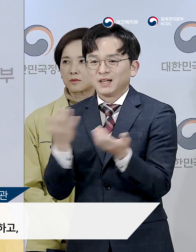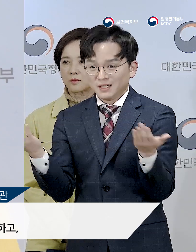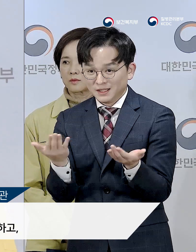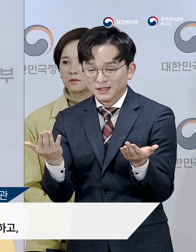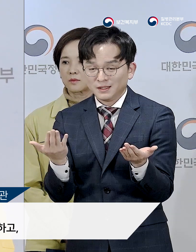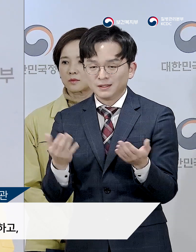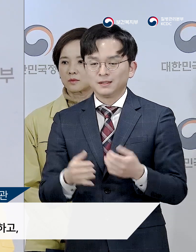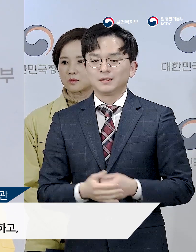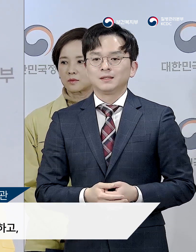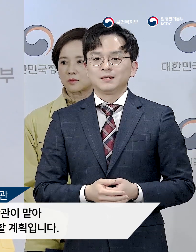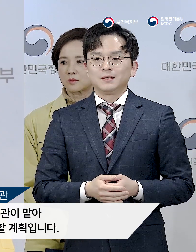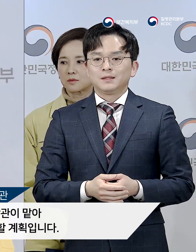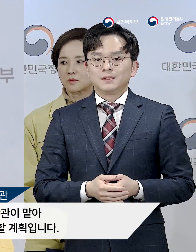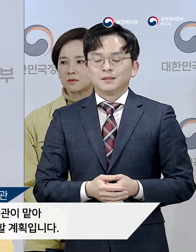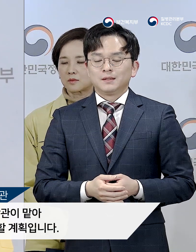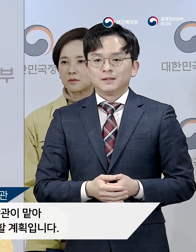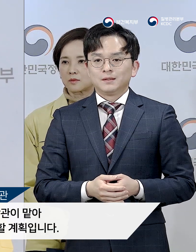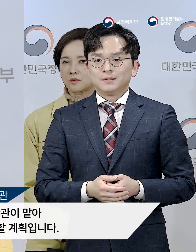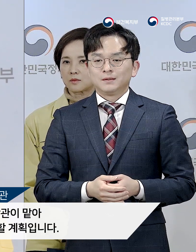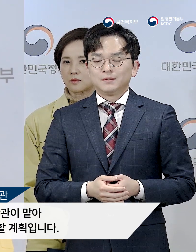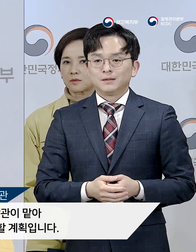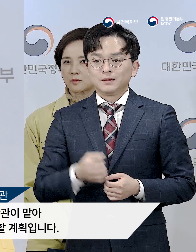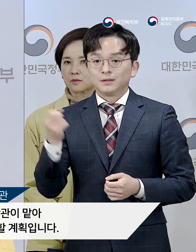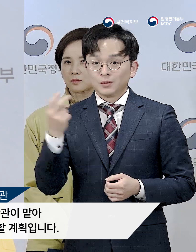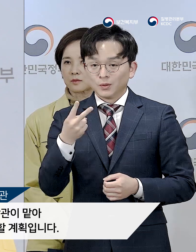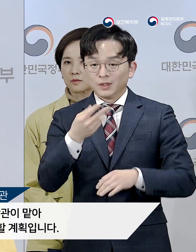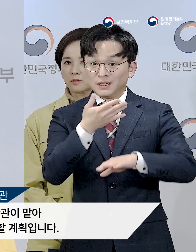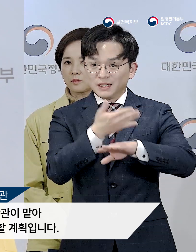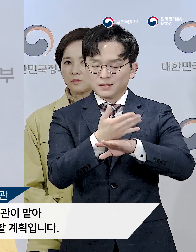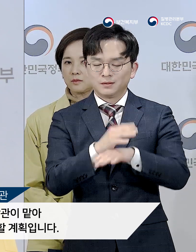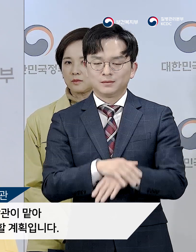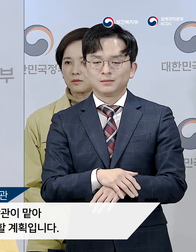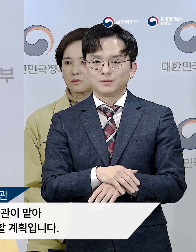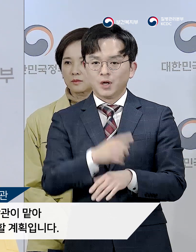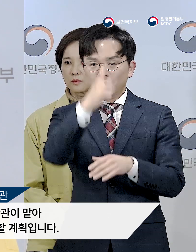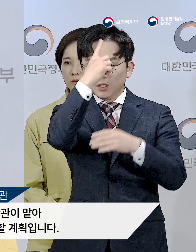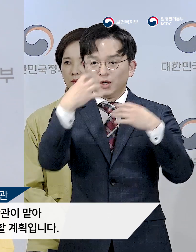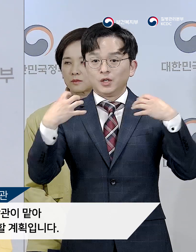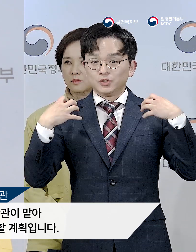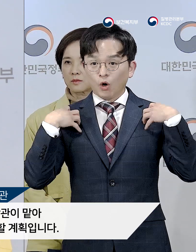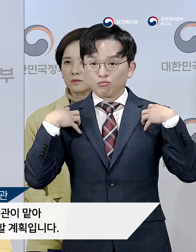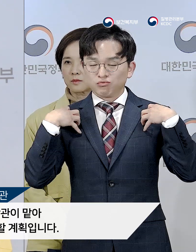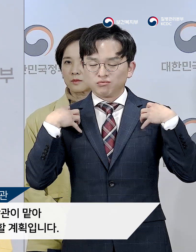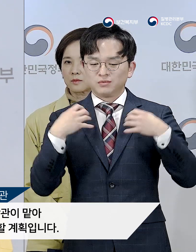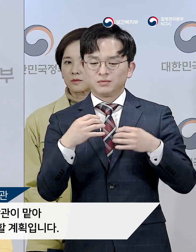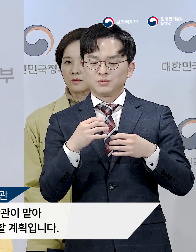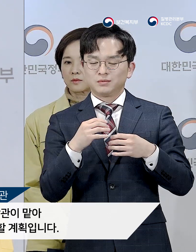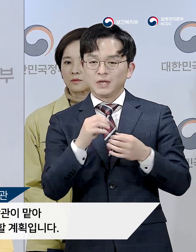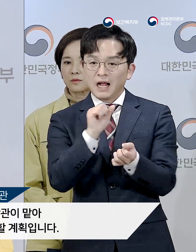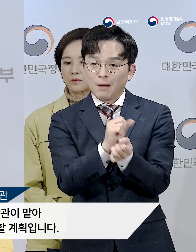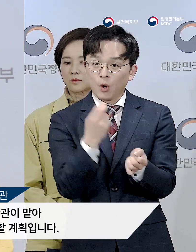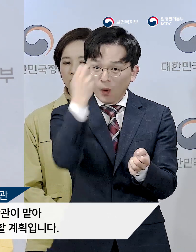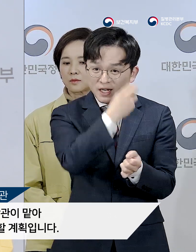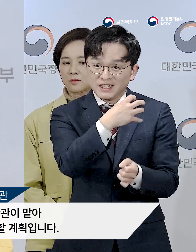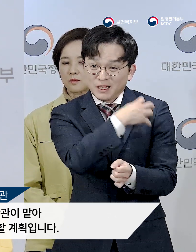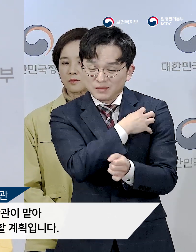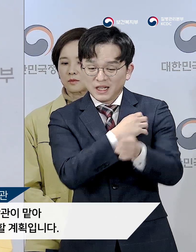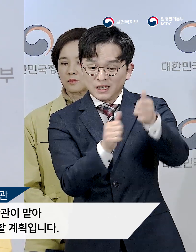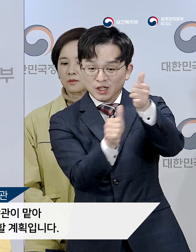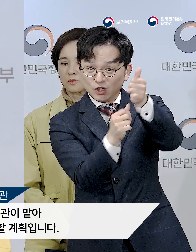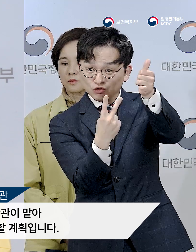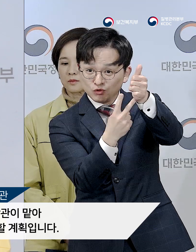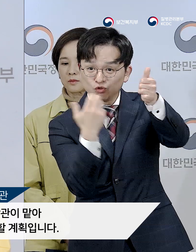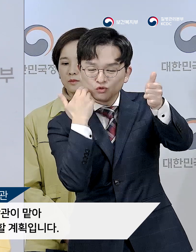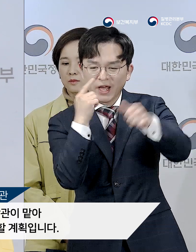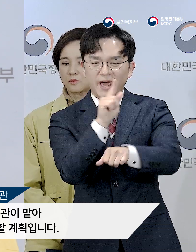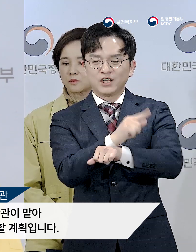총괄하고 2차장 겸 범정부 대책지원본부장은 행정안전부 장관이 맡아 중앙지자체